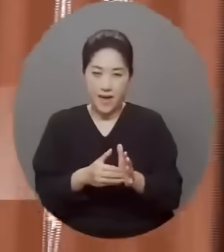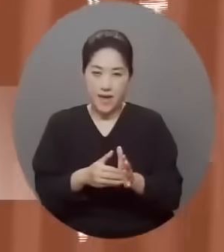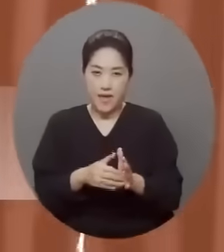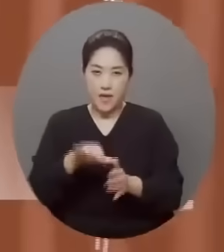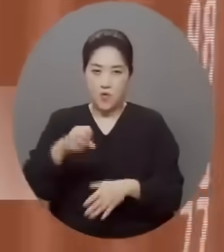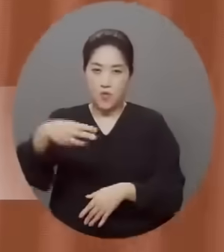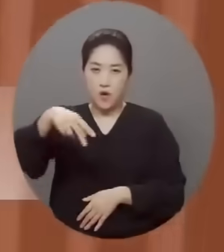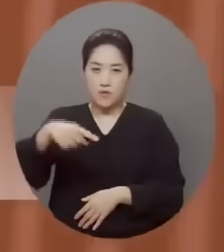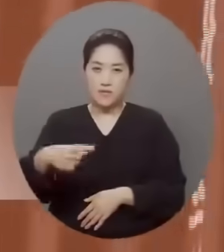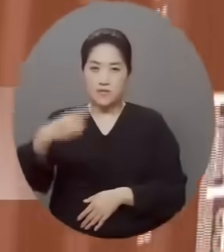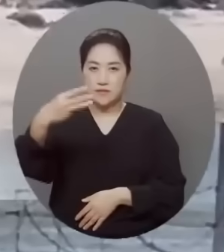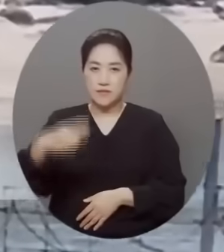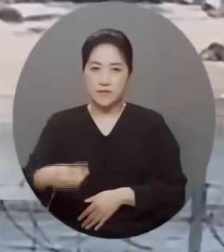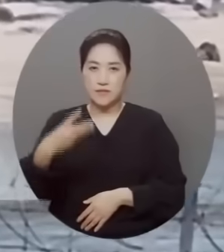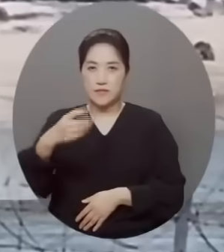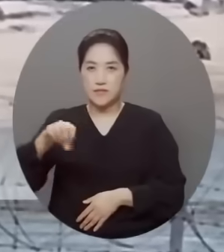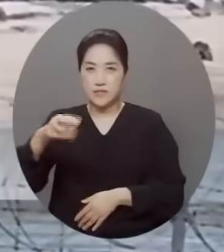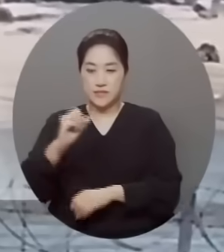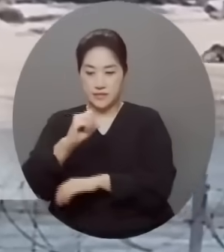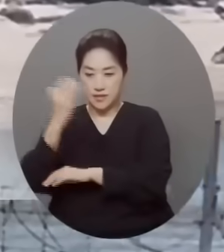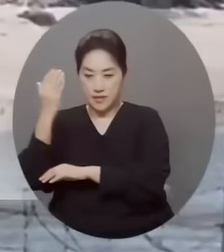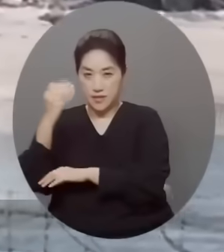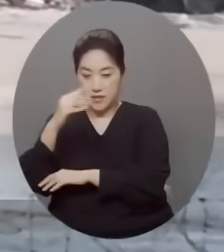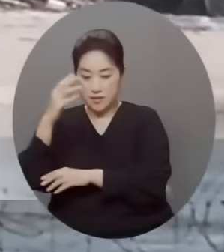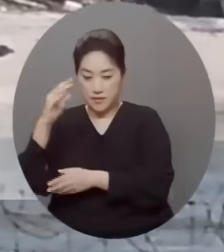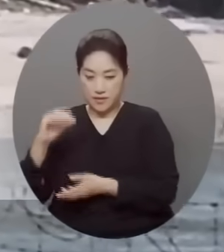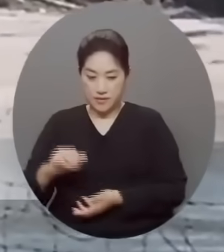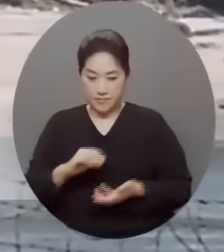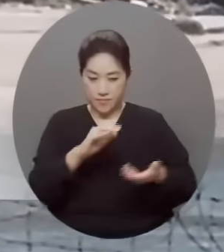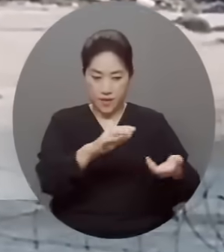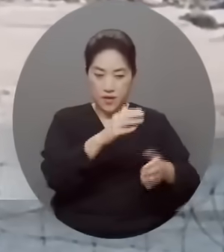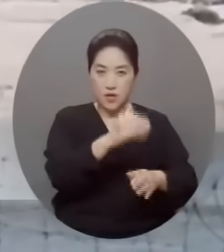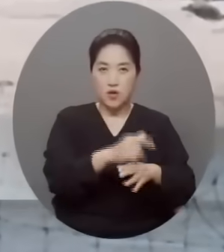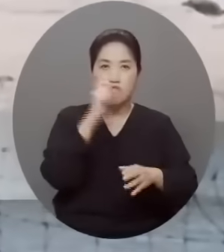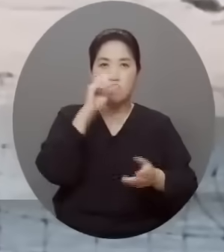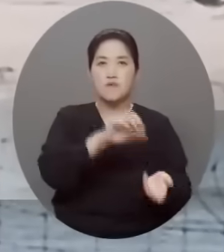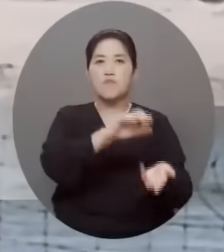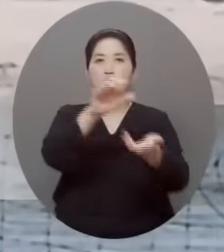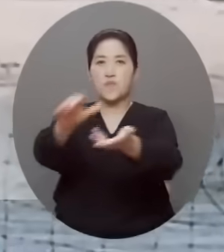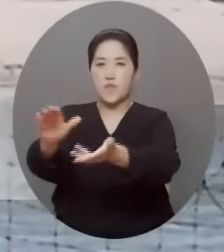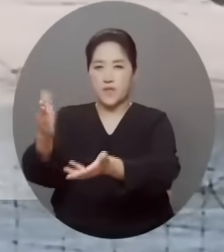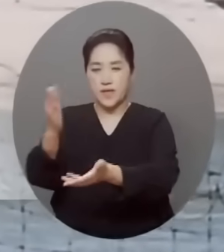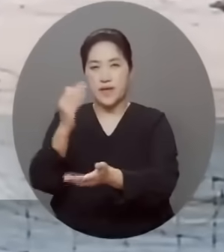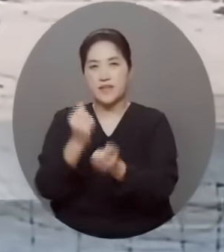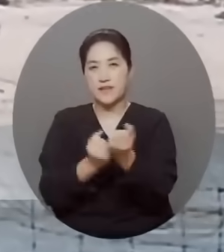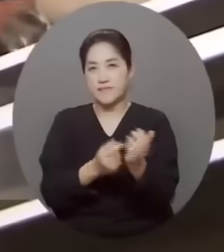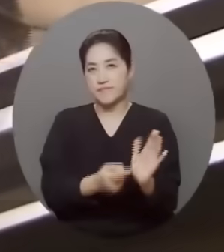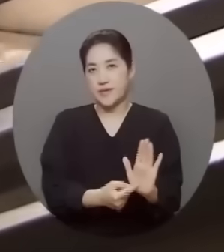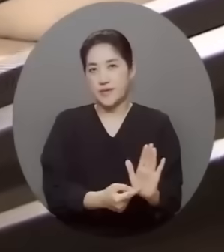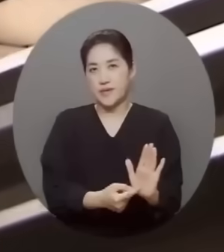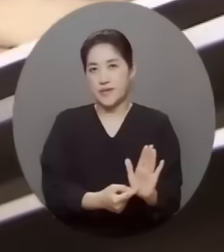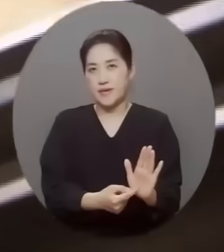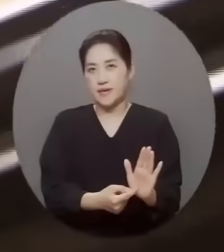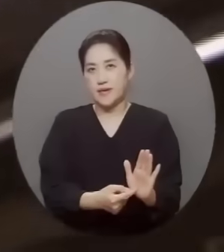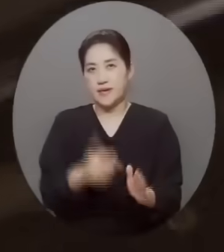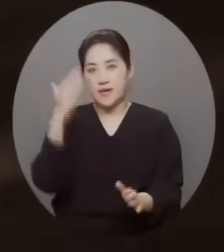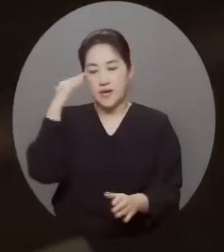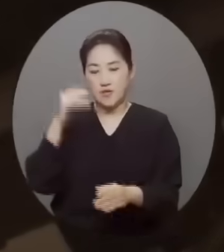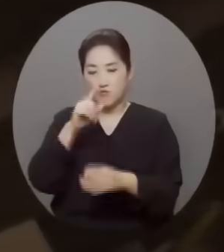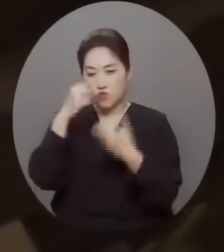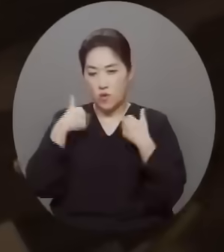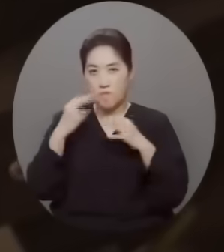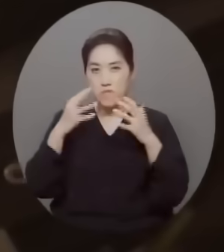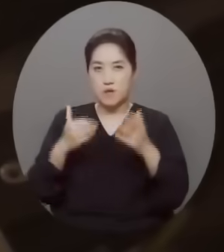월스트리트 저널은 이 포탄이 최종적으로 우크라이나로 보내질 것이라고 보도한 겁니다. 우리 정부와